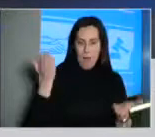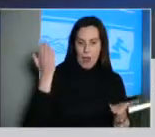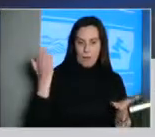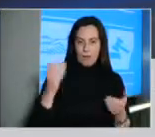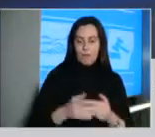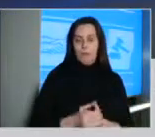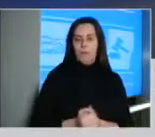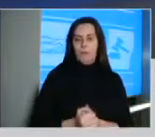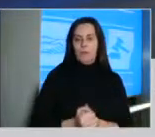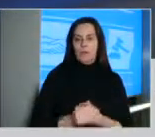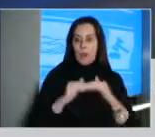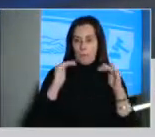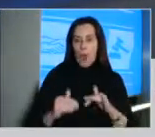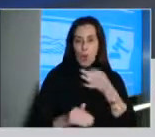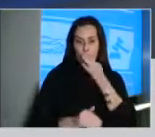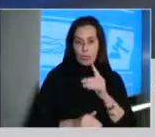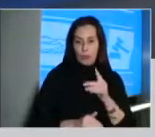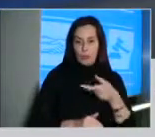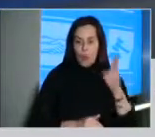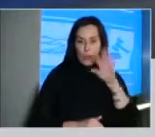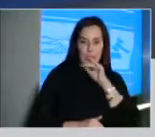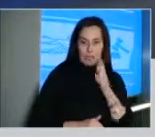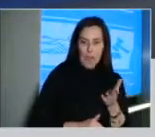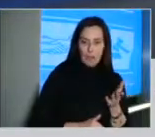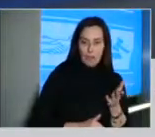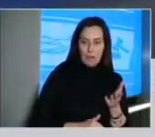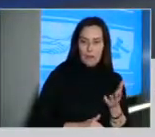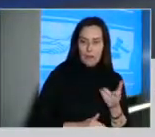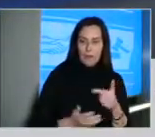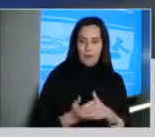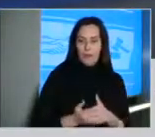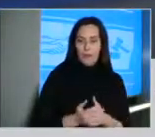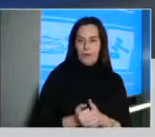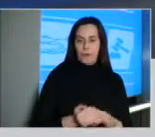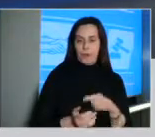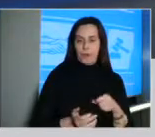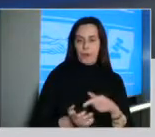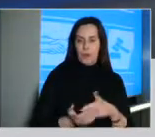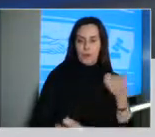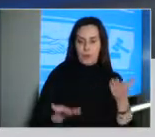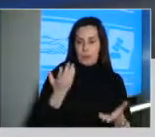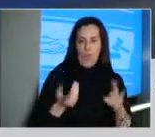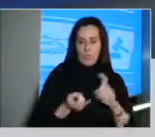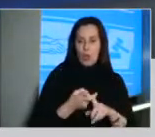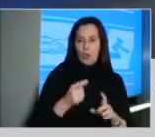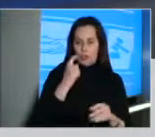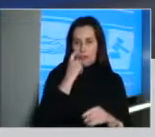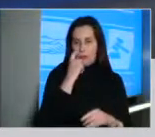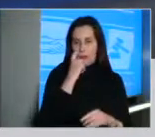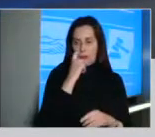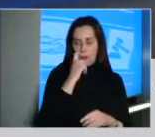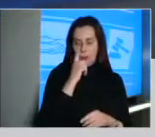שהבסיס נעשה צער יותר, פחות צעירים, יותר זקנים, יותר זקנים. זה נקרא יחס התלות, אחוז הזקנים